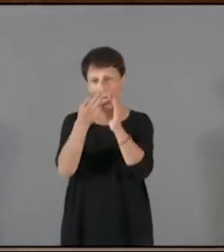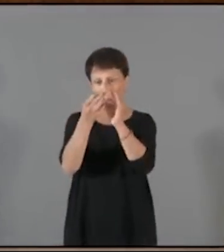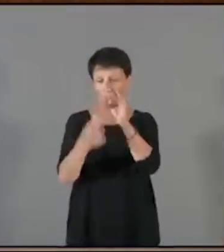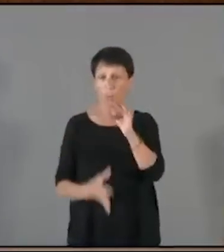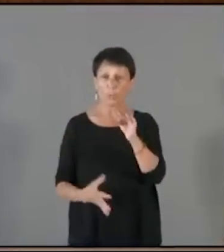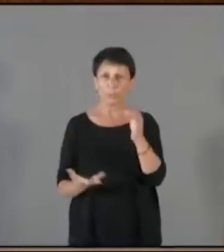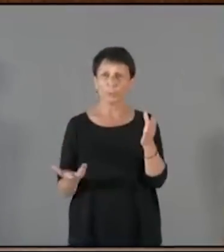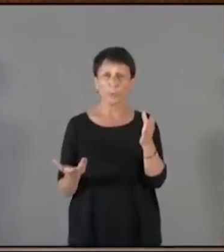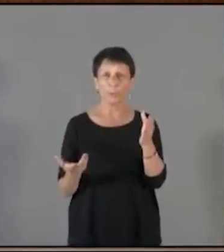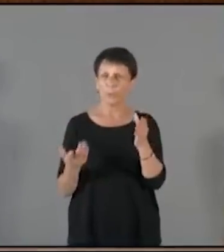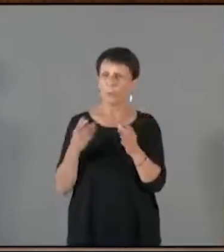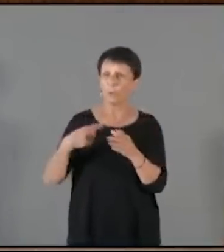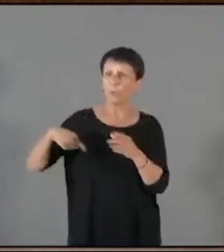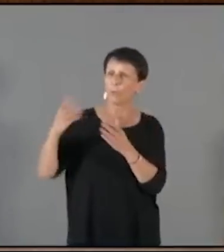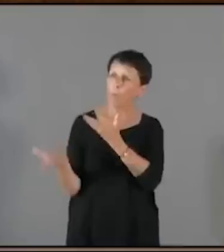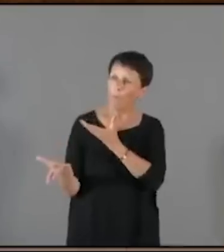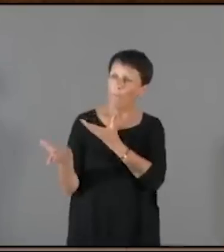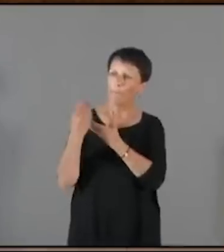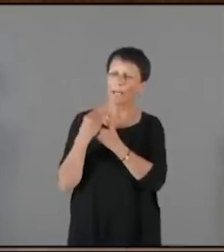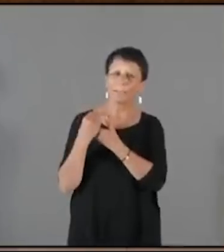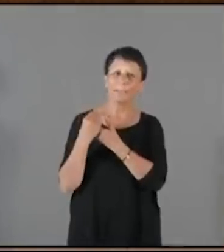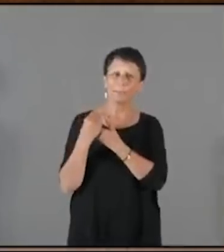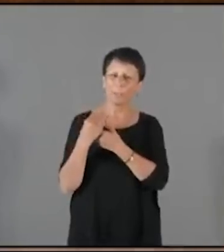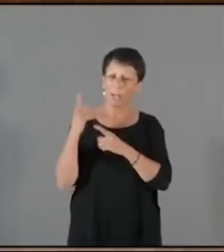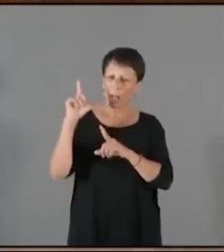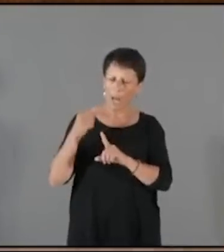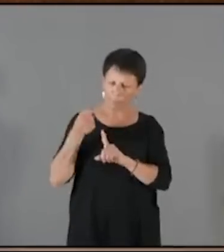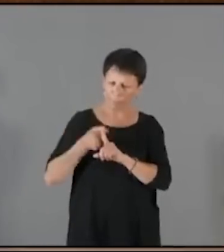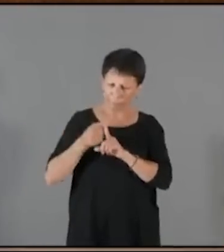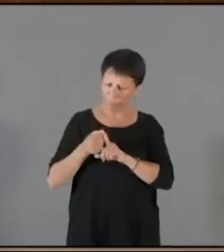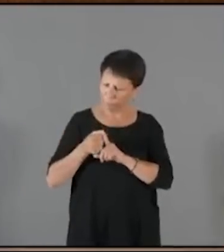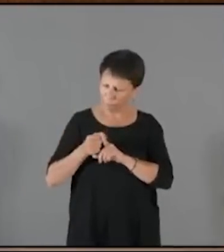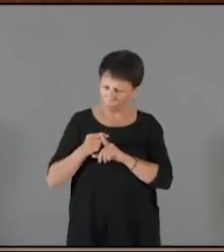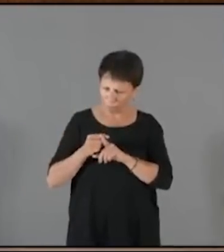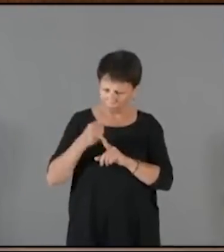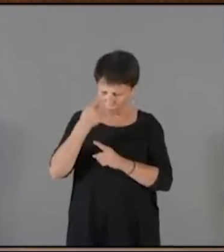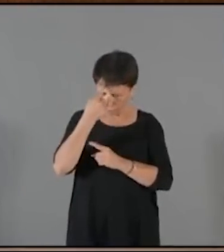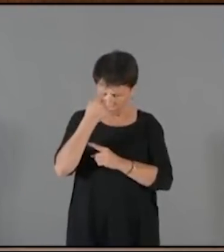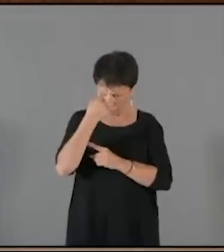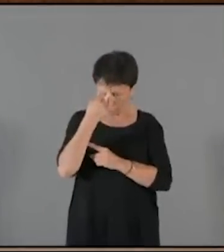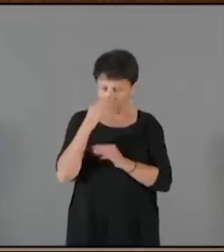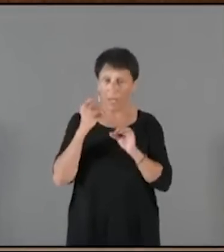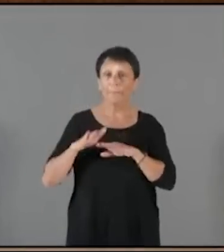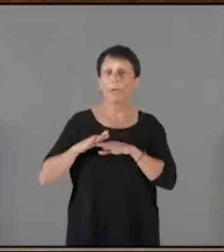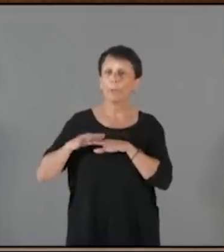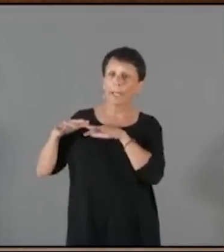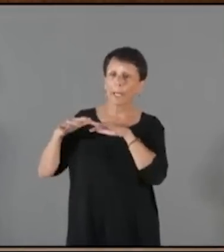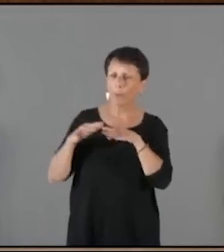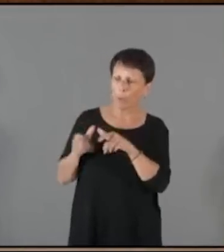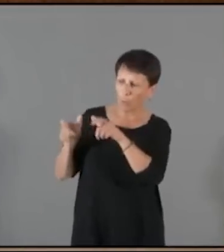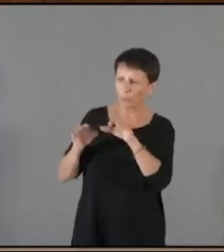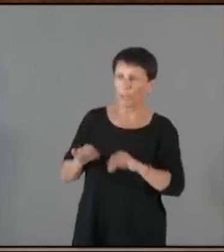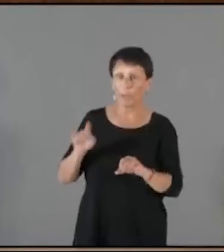lignes, pour avoir participé activement et avec une détermination sans faille à cette délirante politique d'immigration incontrôlée, car vous